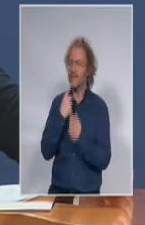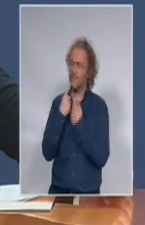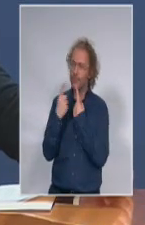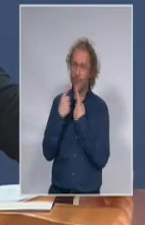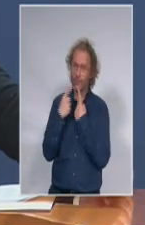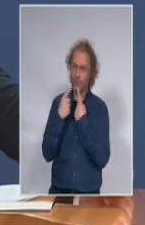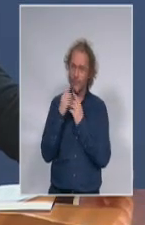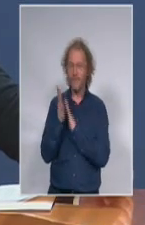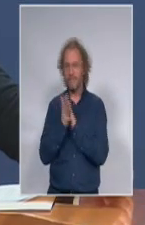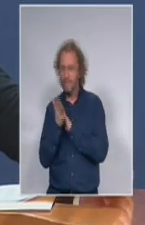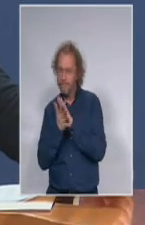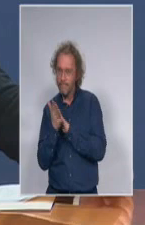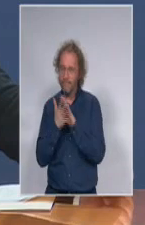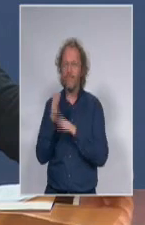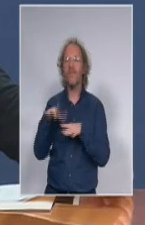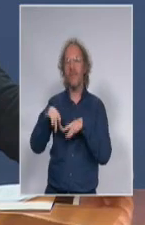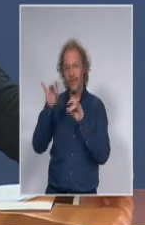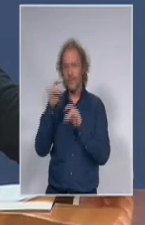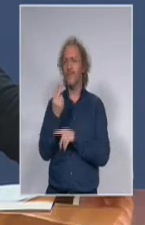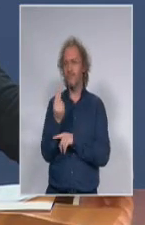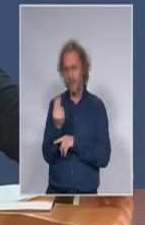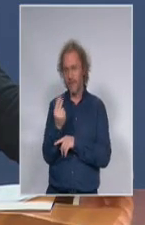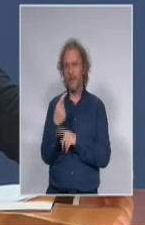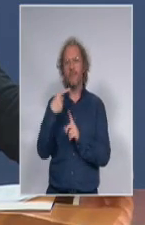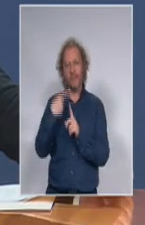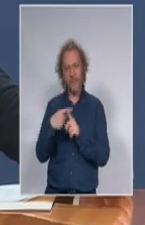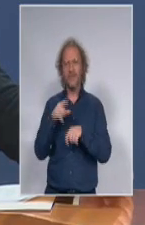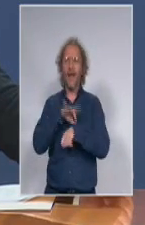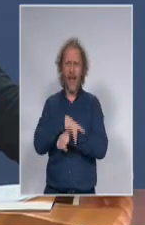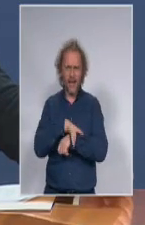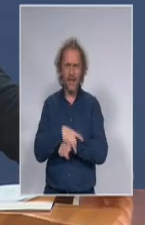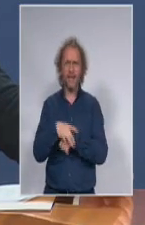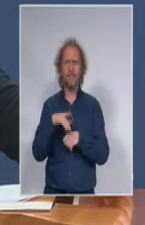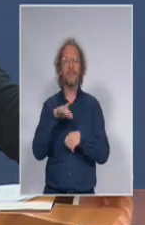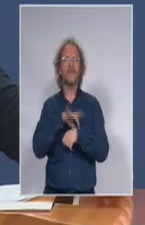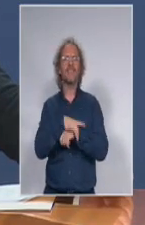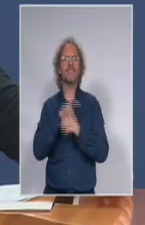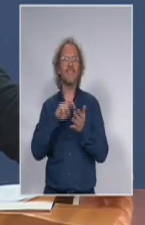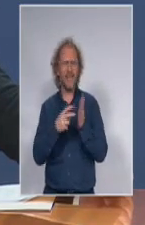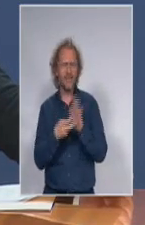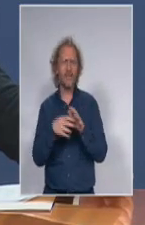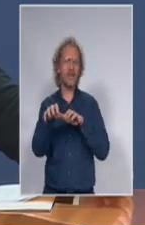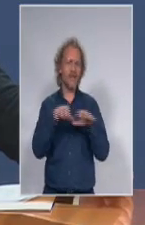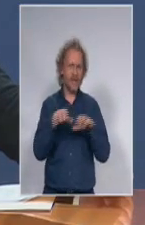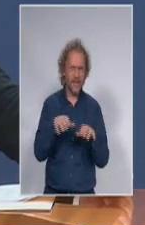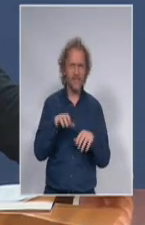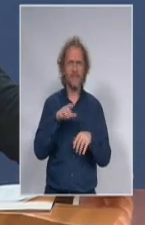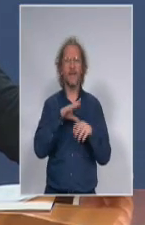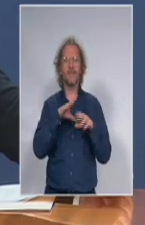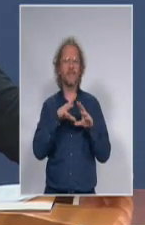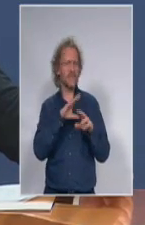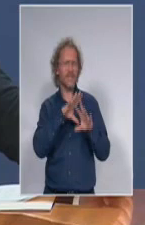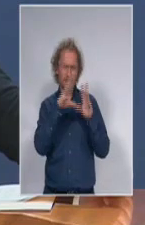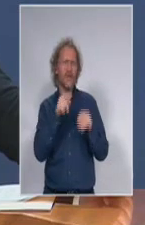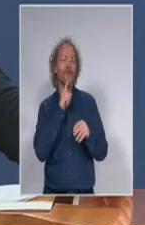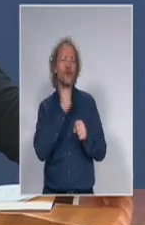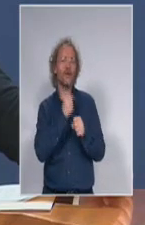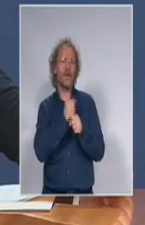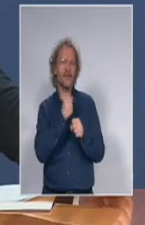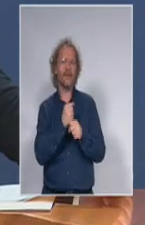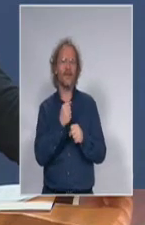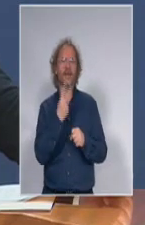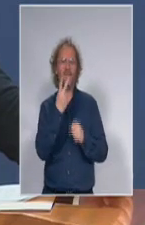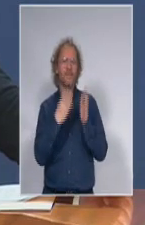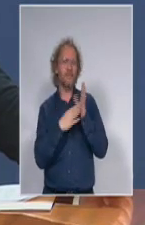dakle, i lekari, medicinsko osoblje, dakle, medicinske sestre, svi koji rade na Vojno-medicinskoj akademiji, u vojnim